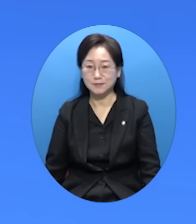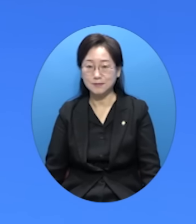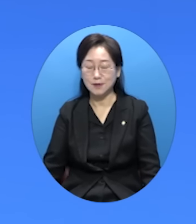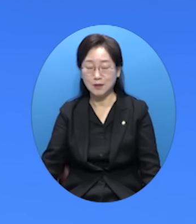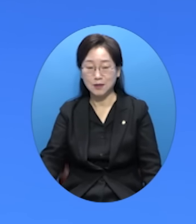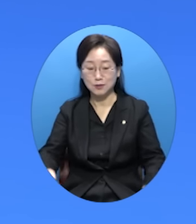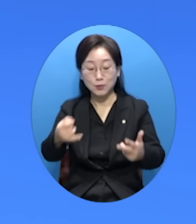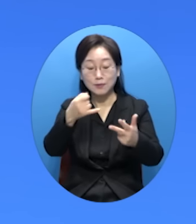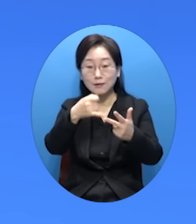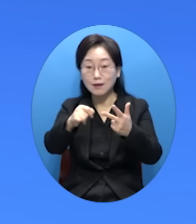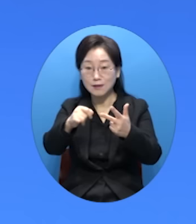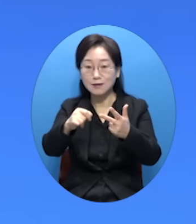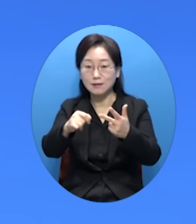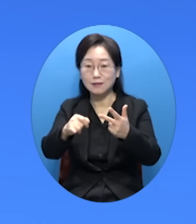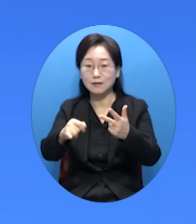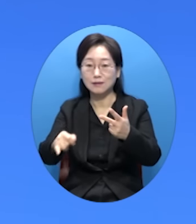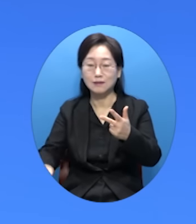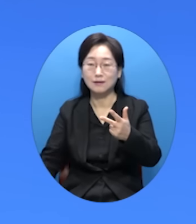막내딸 라니는